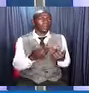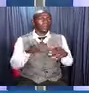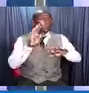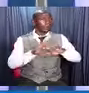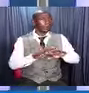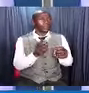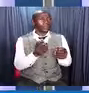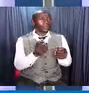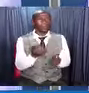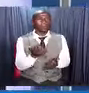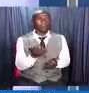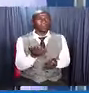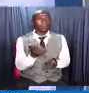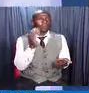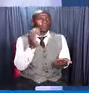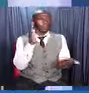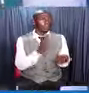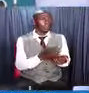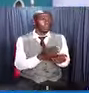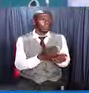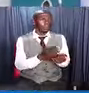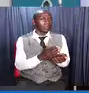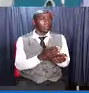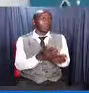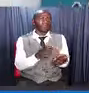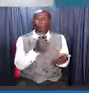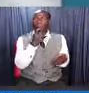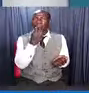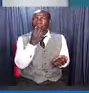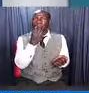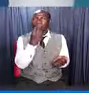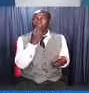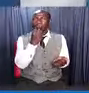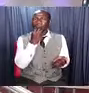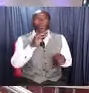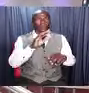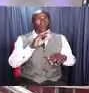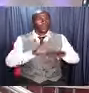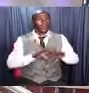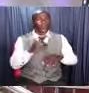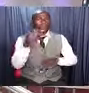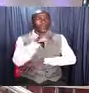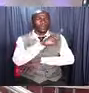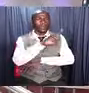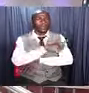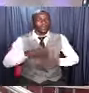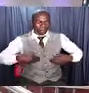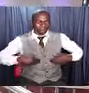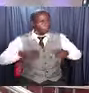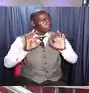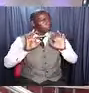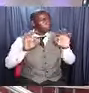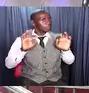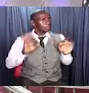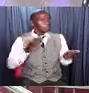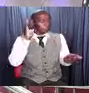the cassava has grains. Tena sima ya muhogo unaweza kula na maliza siku mbili usikinja. 2 days budget. For 2 days of